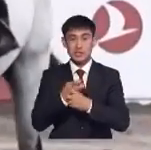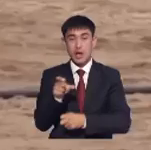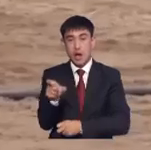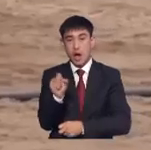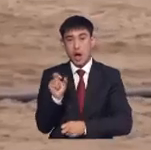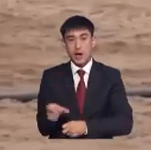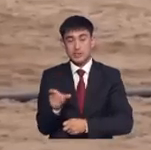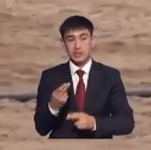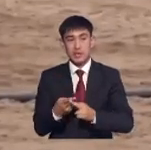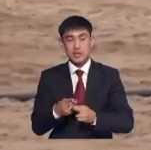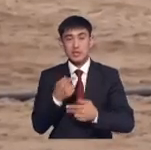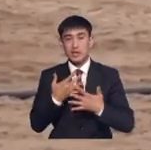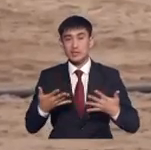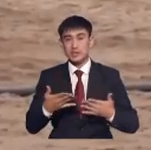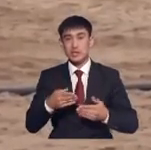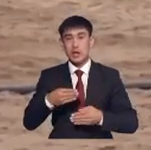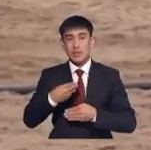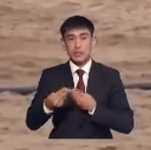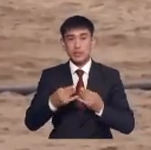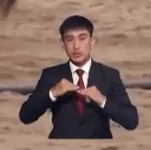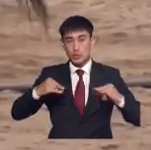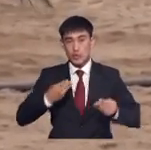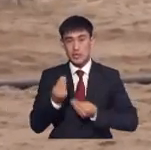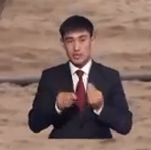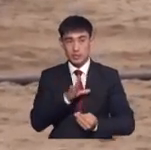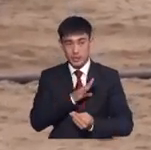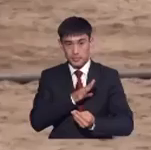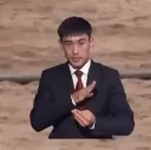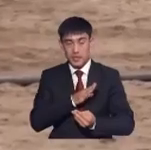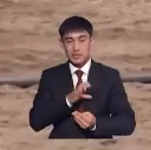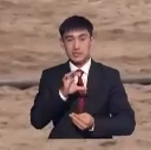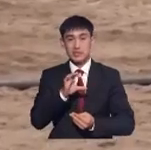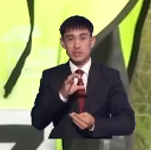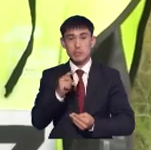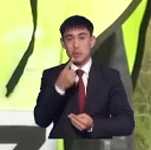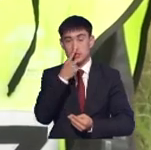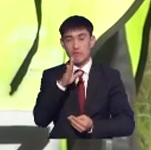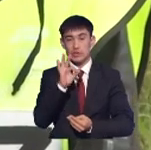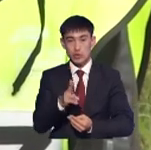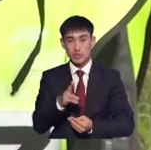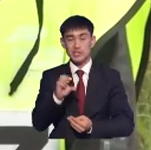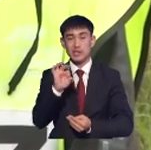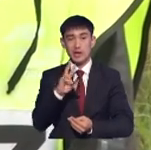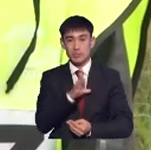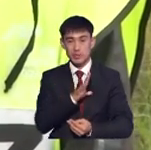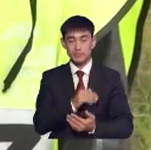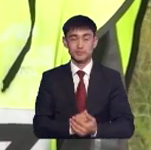также вариации мангала, древней настольной игры, популярной в Африке к югу от Сахары и на Ближнем Востоке.